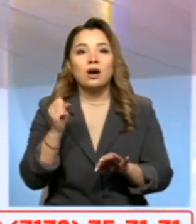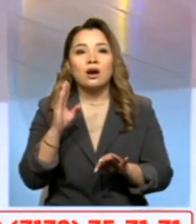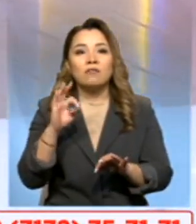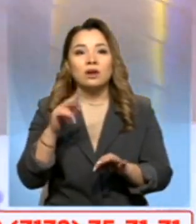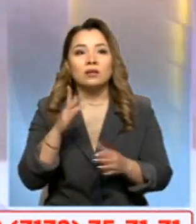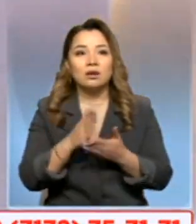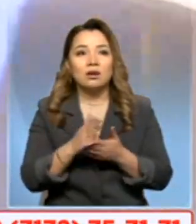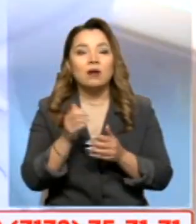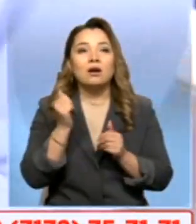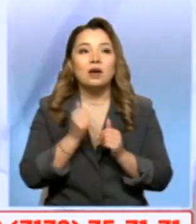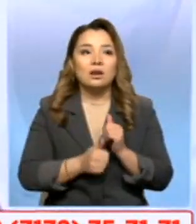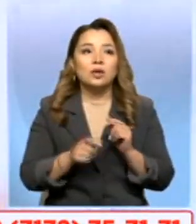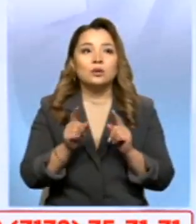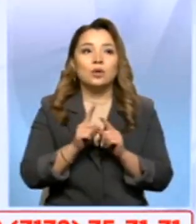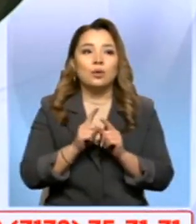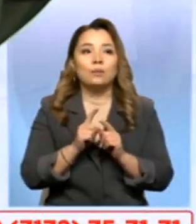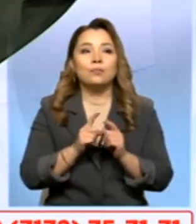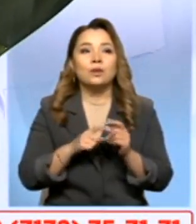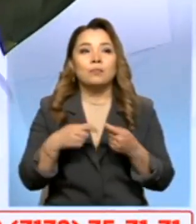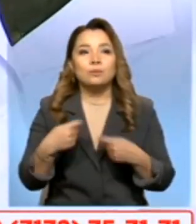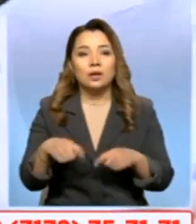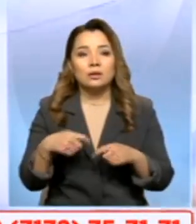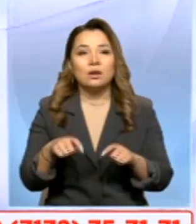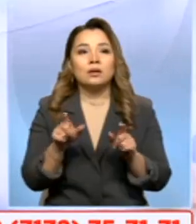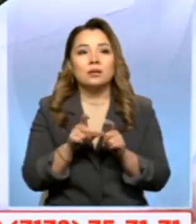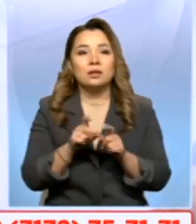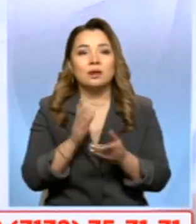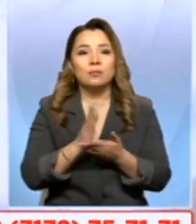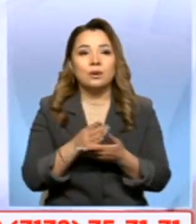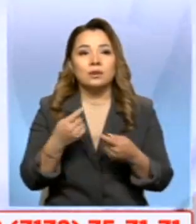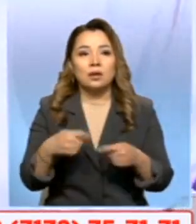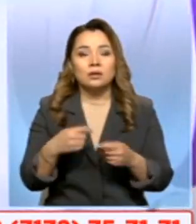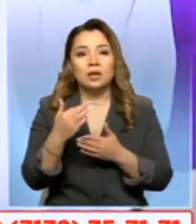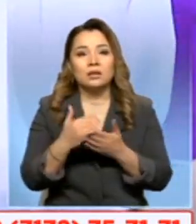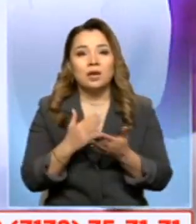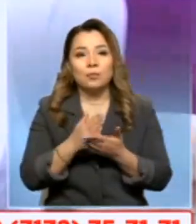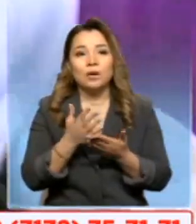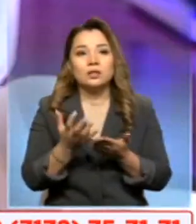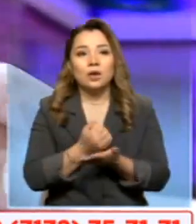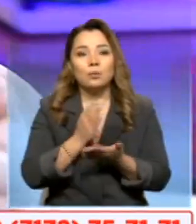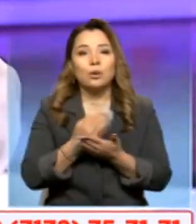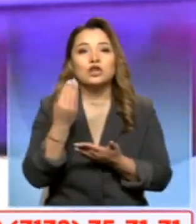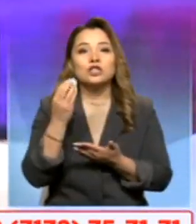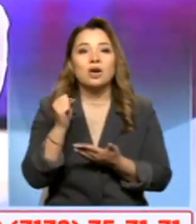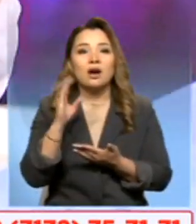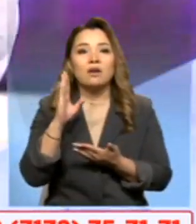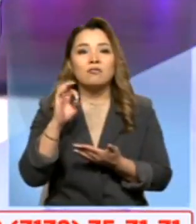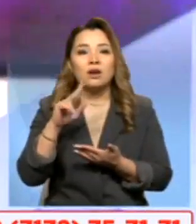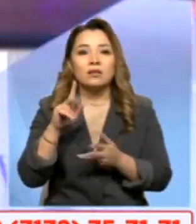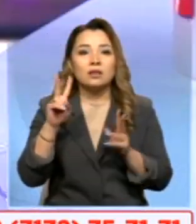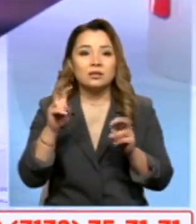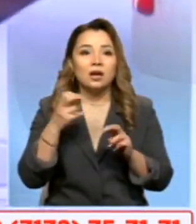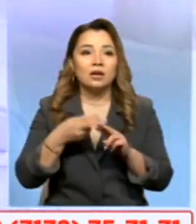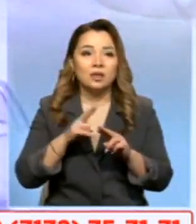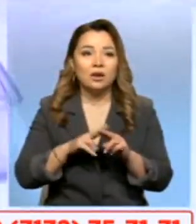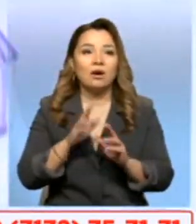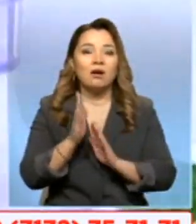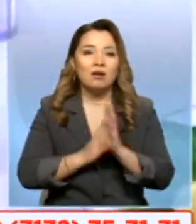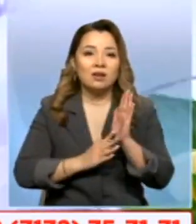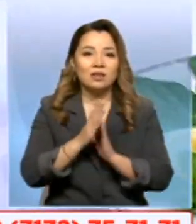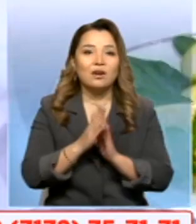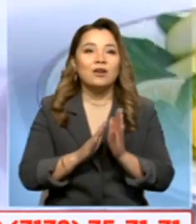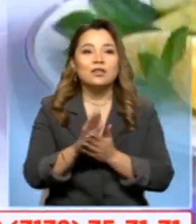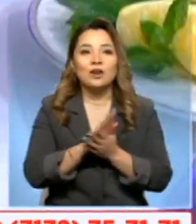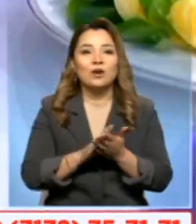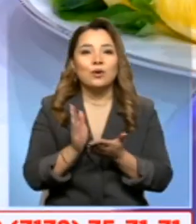келген көкөніс сататын дүкендерде сатылады, кез келген жерге табуға болады. Арай ханым эфирге келген сайын шөптерді